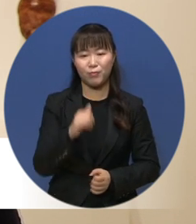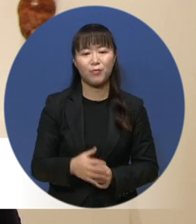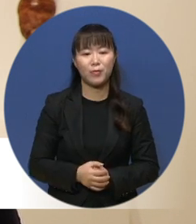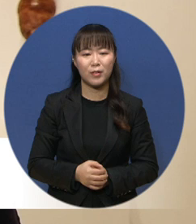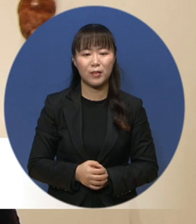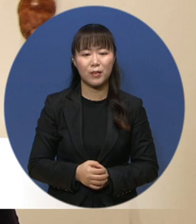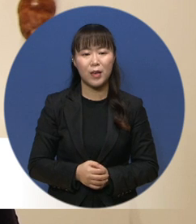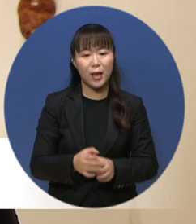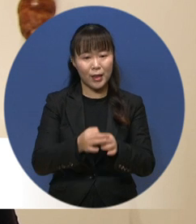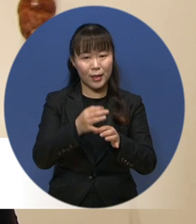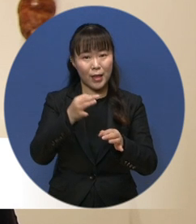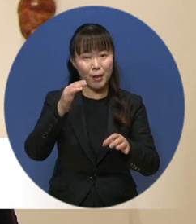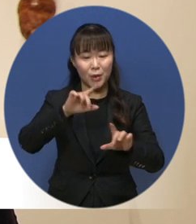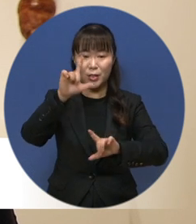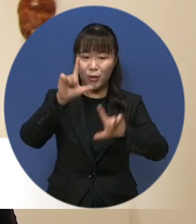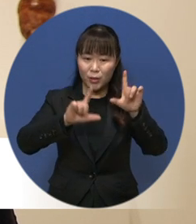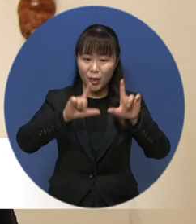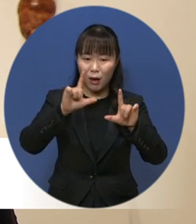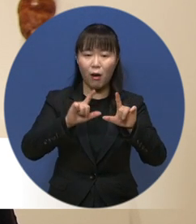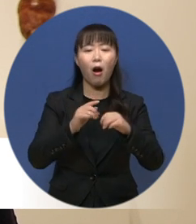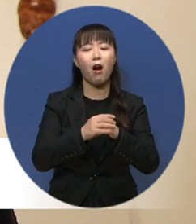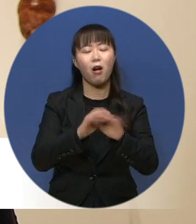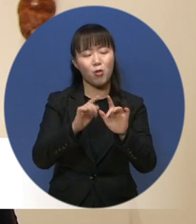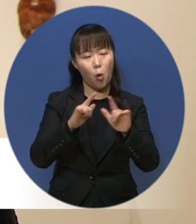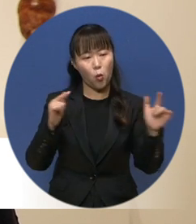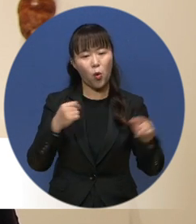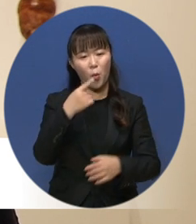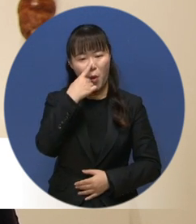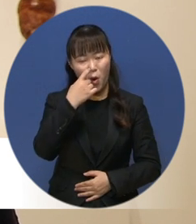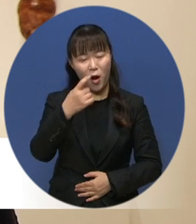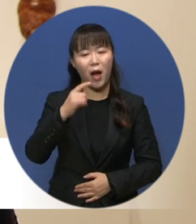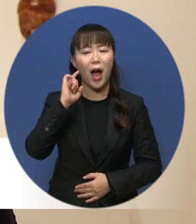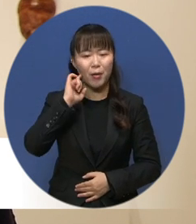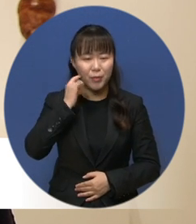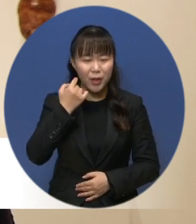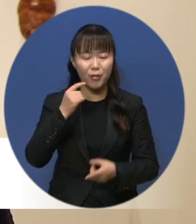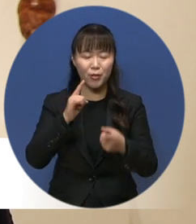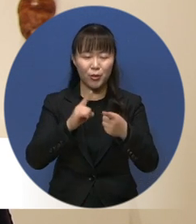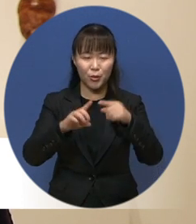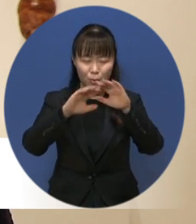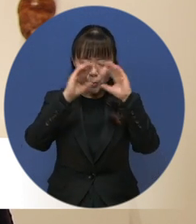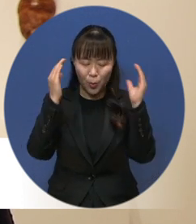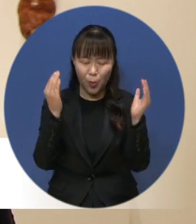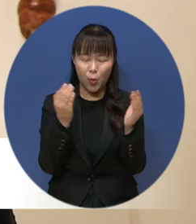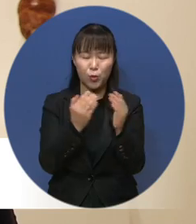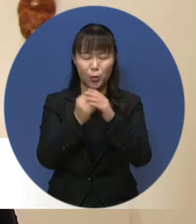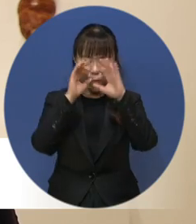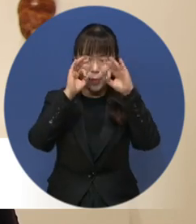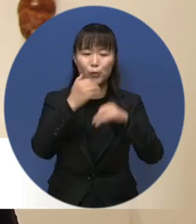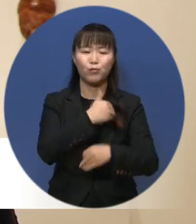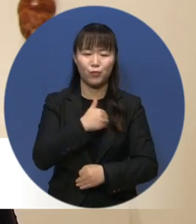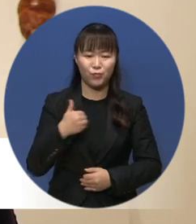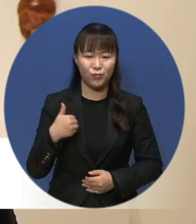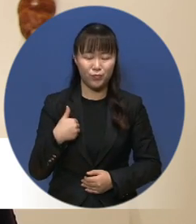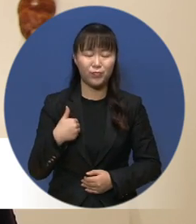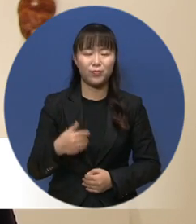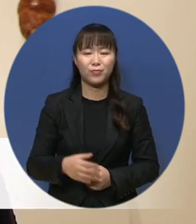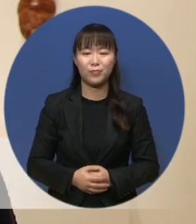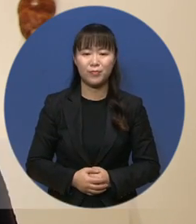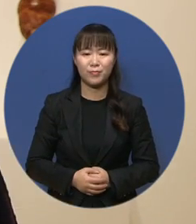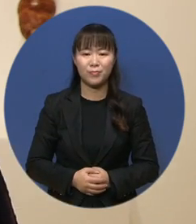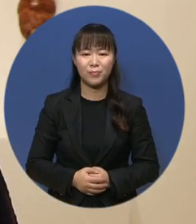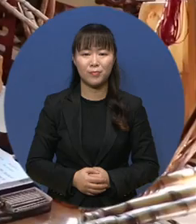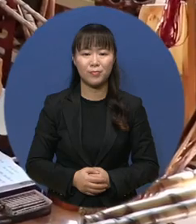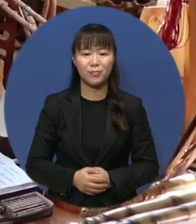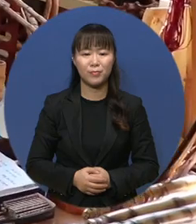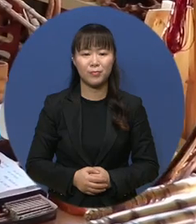이 대나무의 어떤 형태가 이렇게 다양하고 멋스럽고 아름답다는 것을 충분히 보실 수가 있으라 생각됩니다.